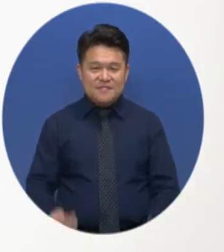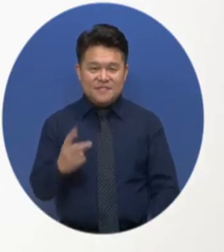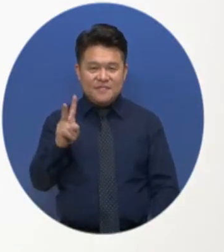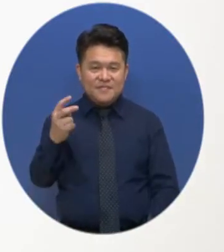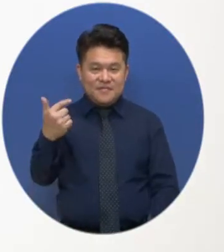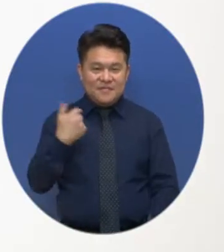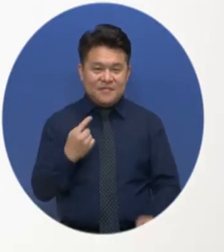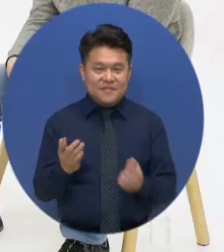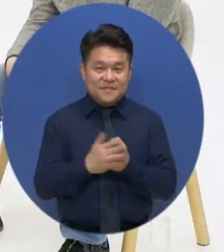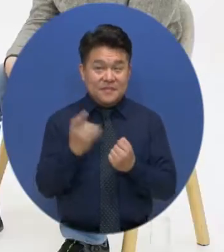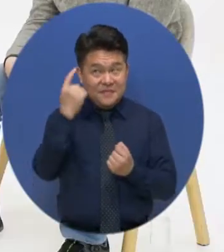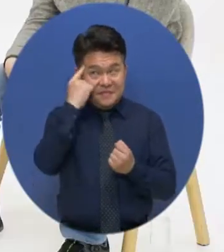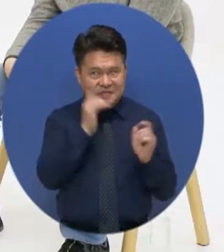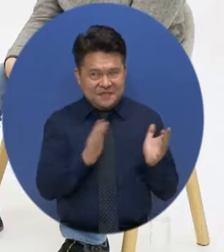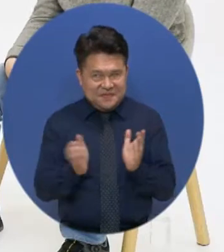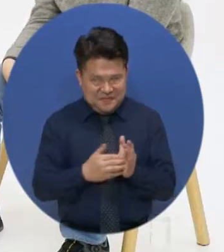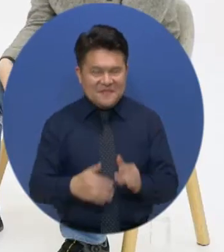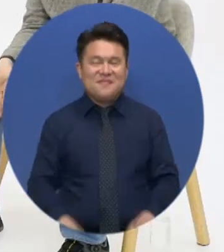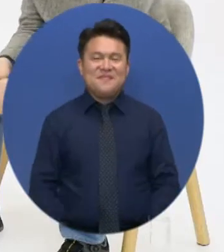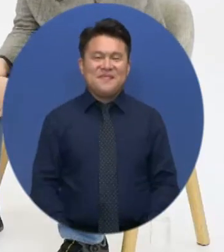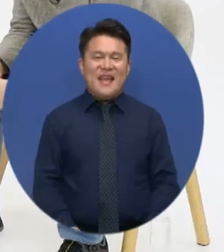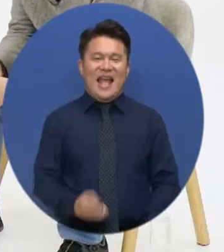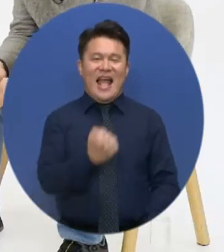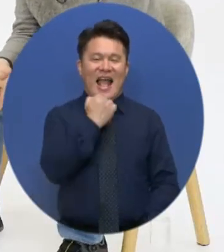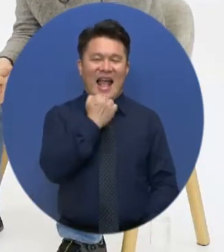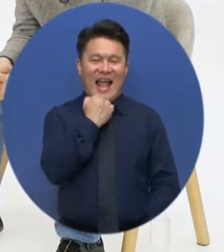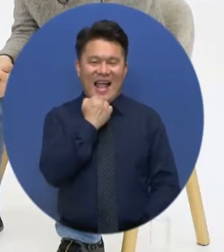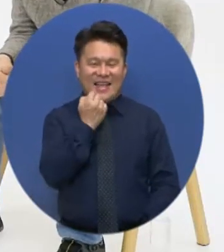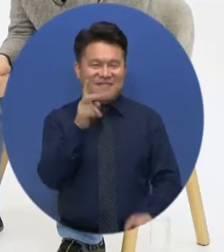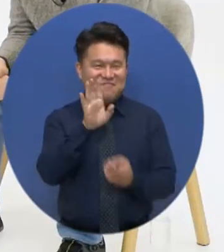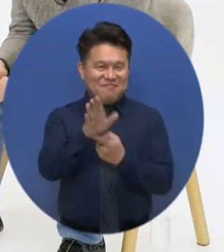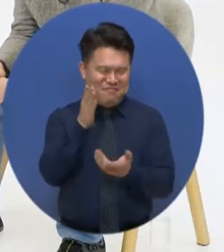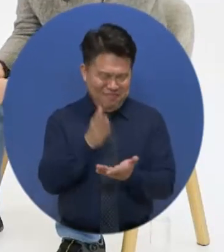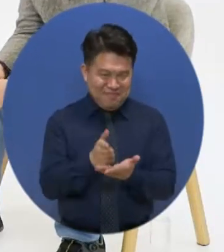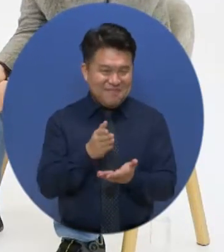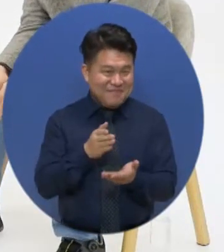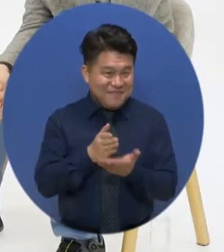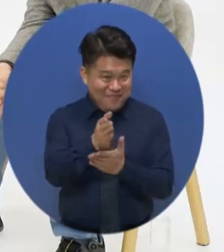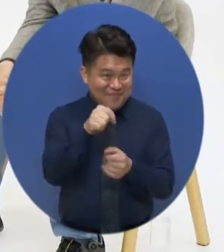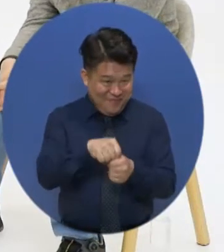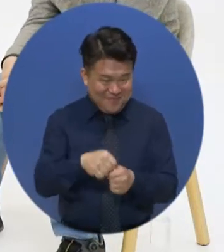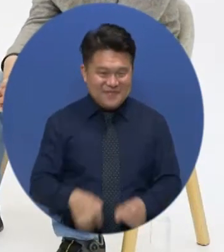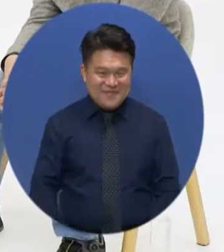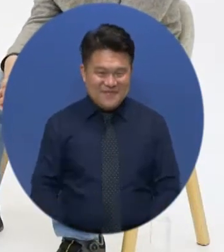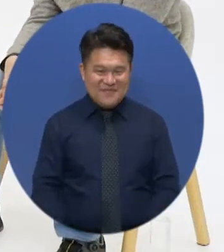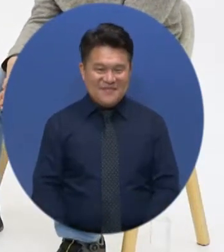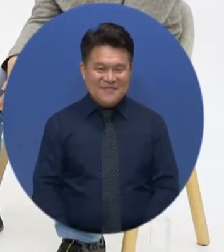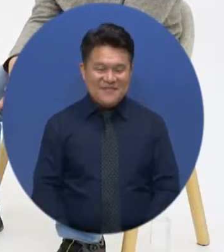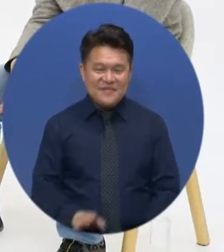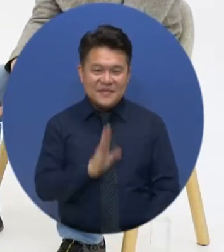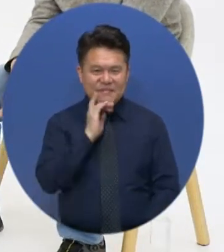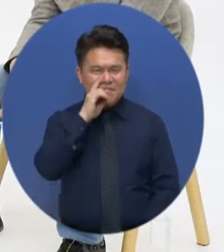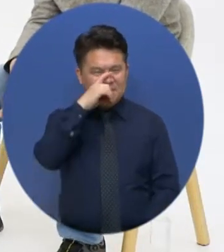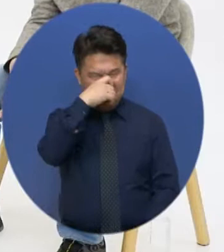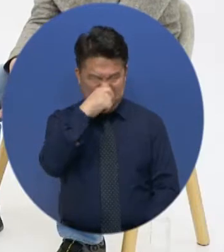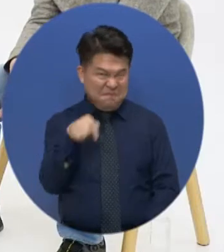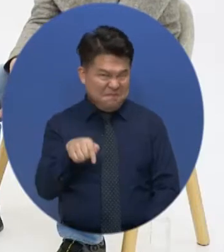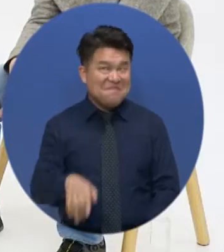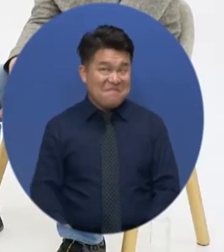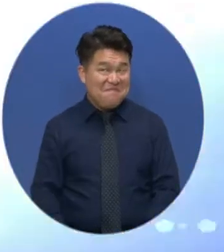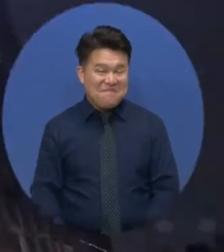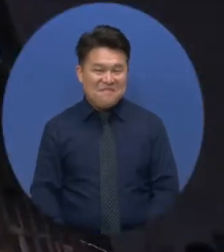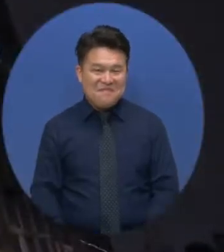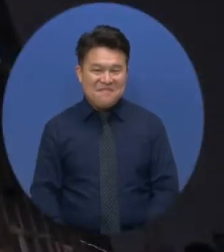방송 생각하면서 조금 정리. 아, 역시 방송용. 네. 아 그렇구나. 침대는 조금 더럽습니다. 네.